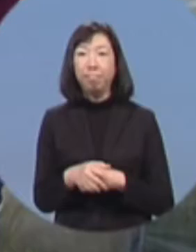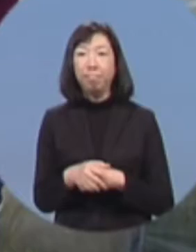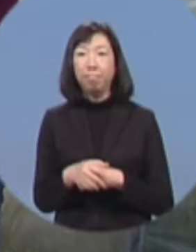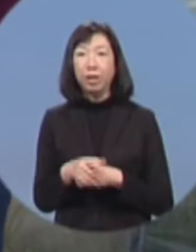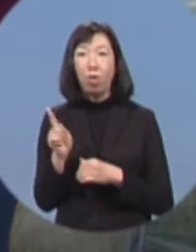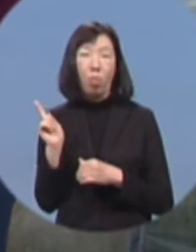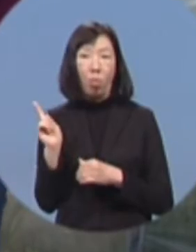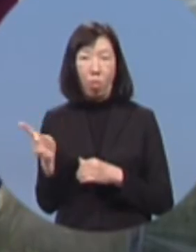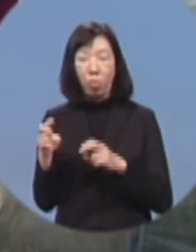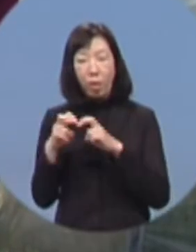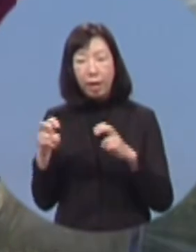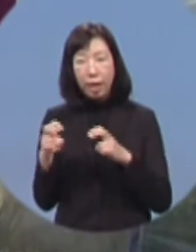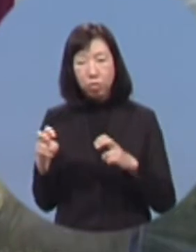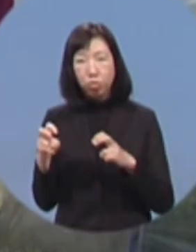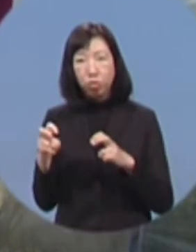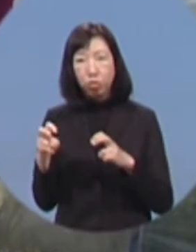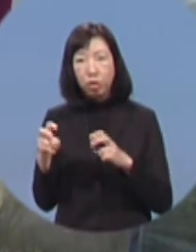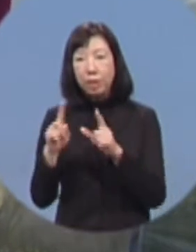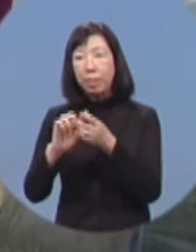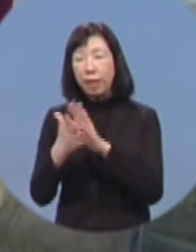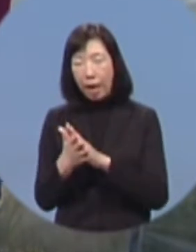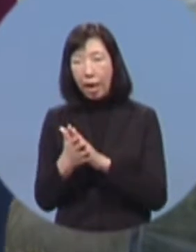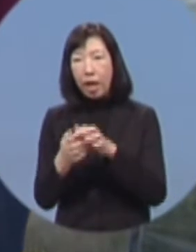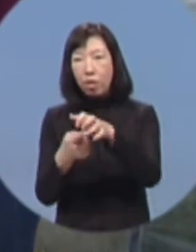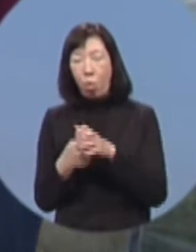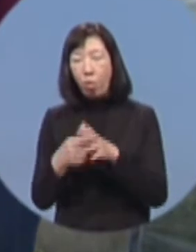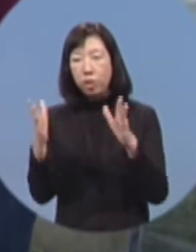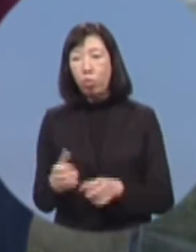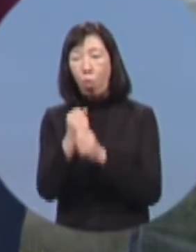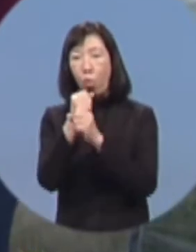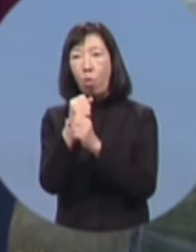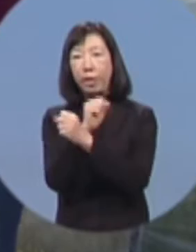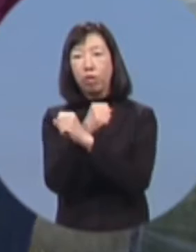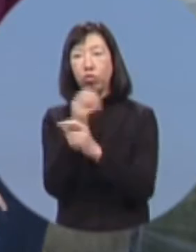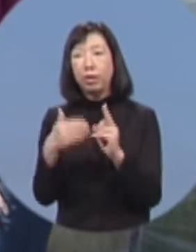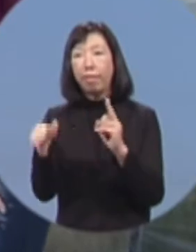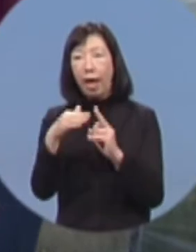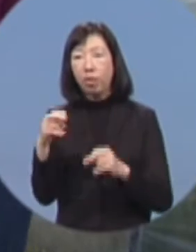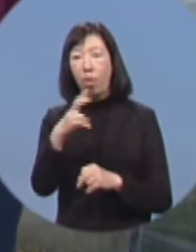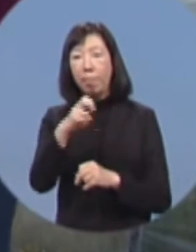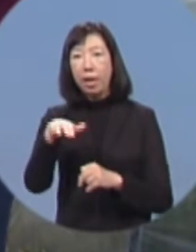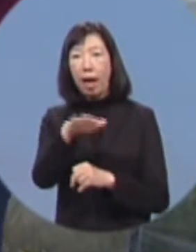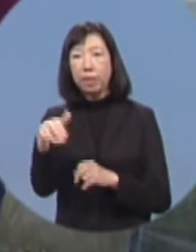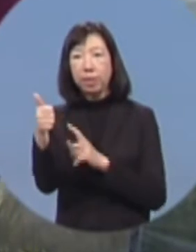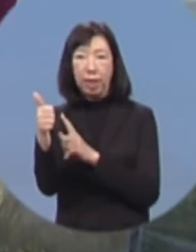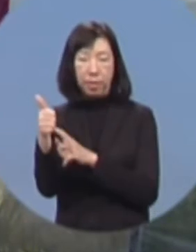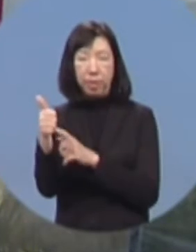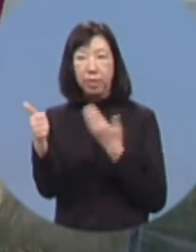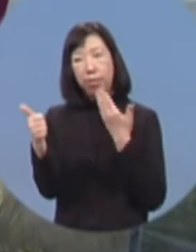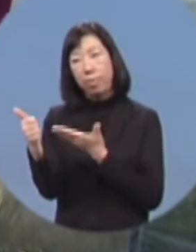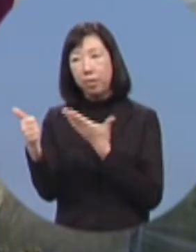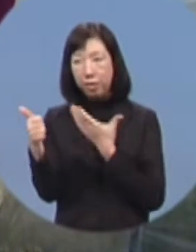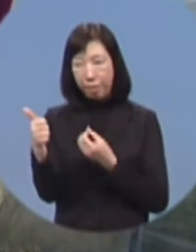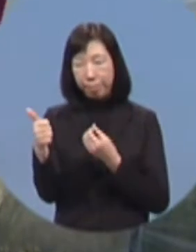ブリリアントベルを開発した千葉県農林総合研究センターの海老原主任上席研究員にお